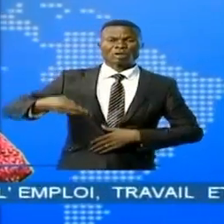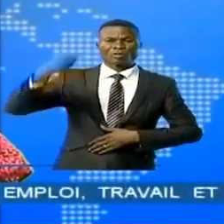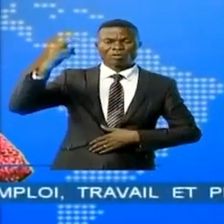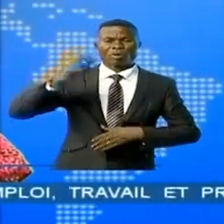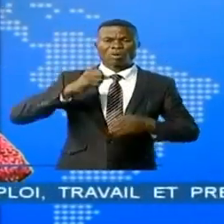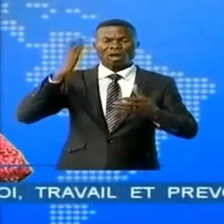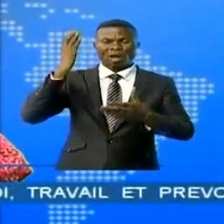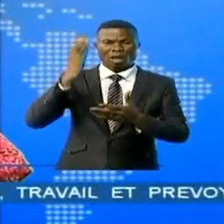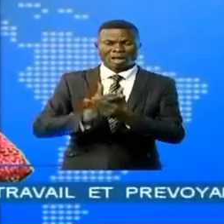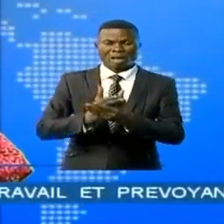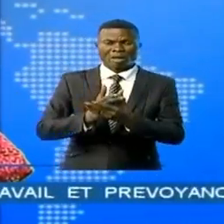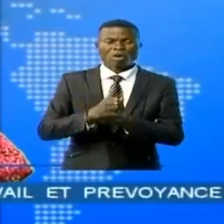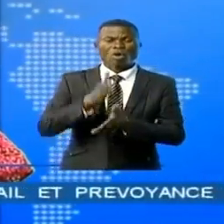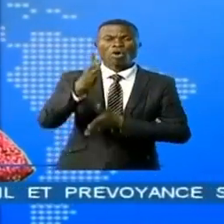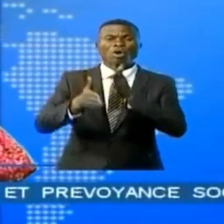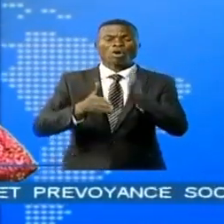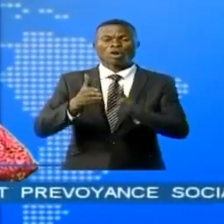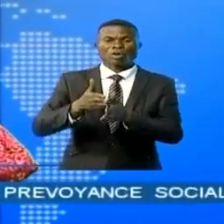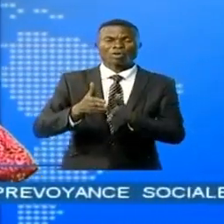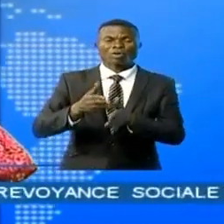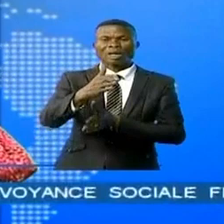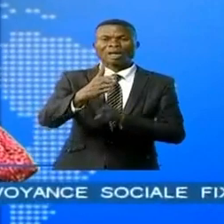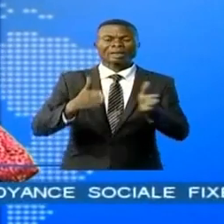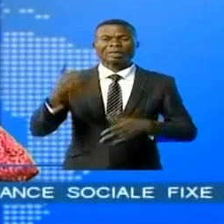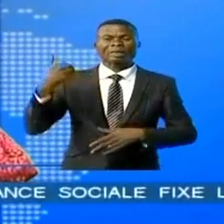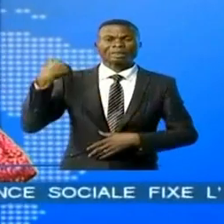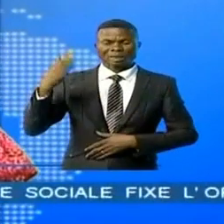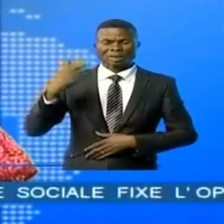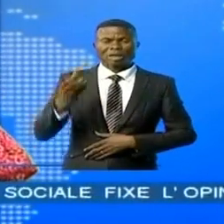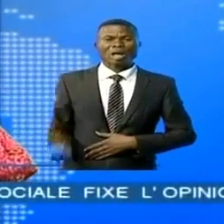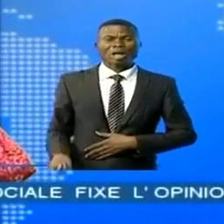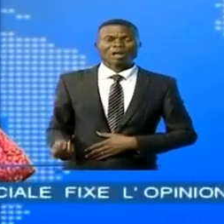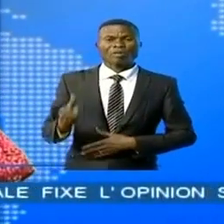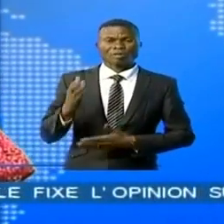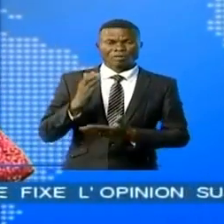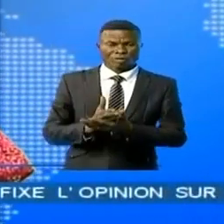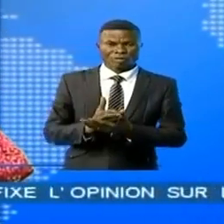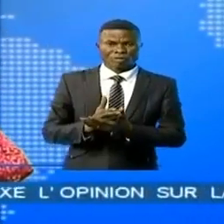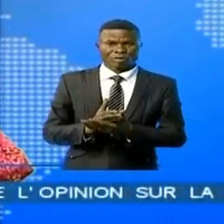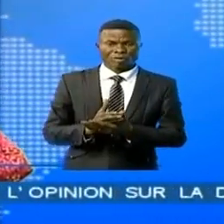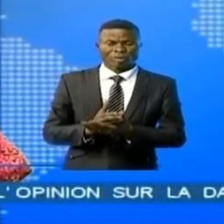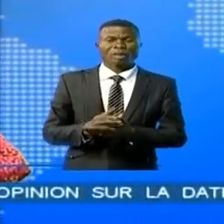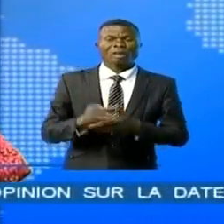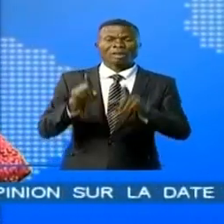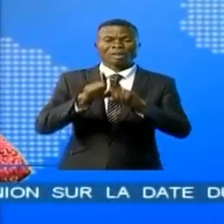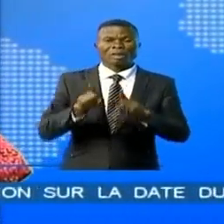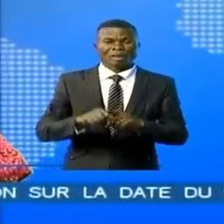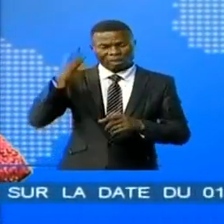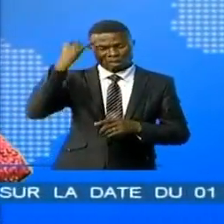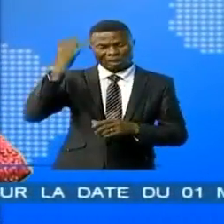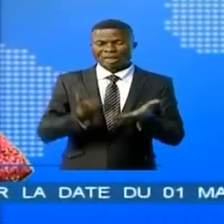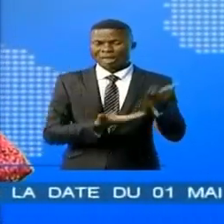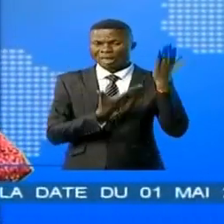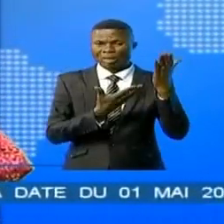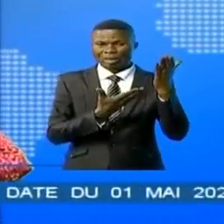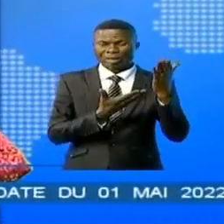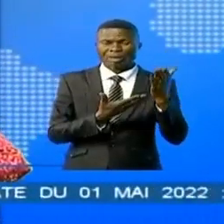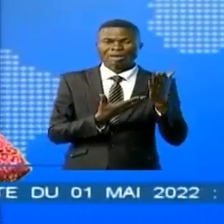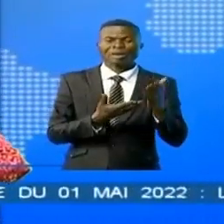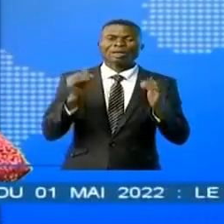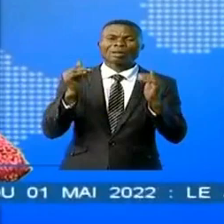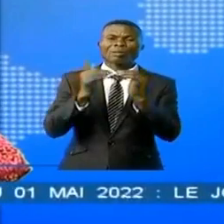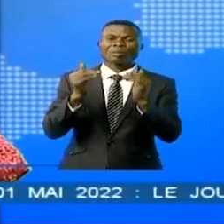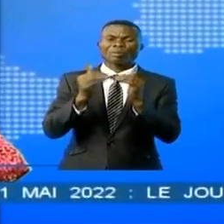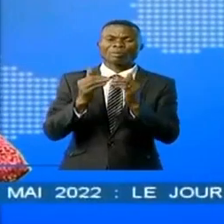contre les détournements des deniers publics et la corruption raël paradigme substantielle à l'attrait des